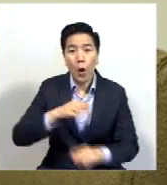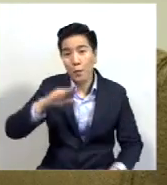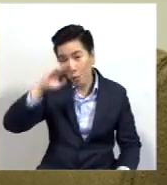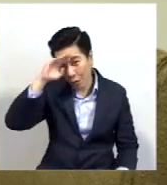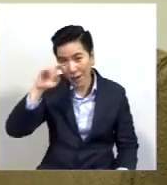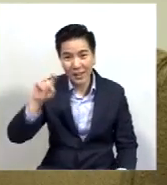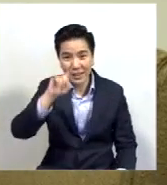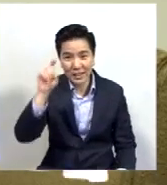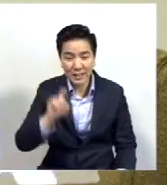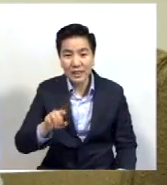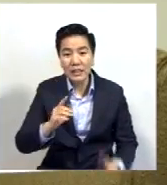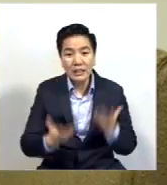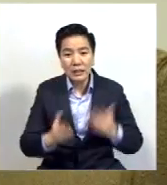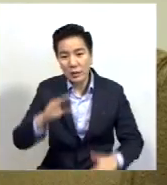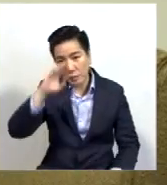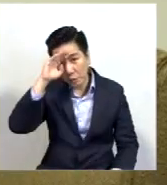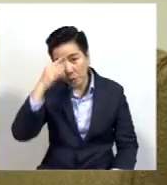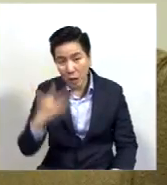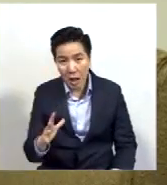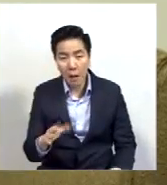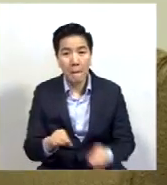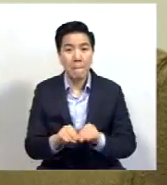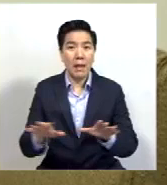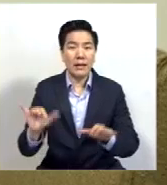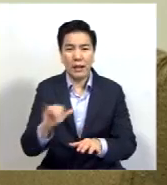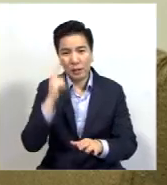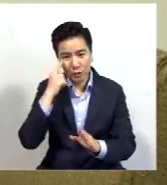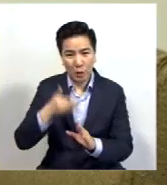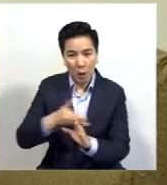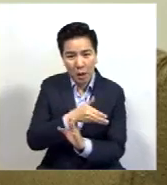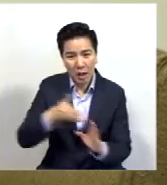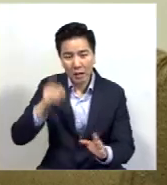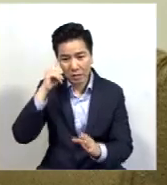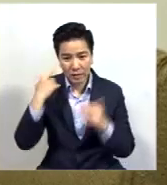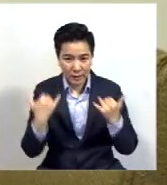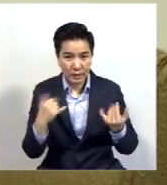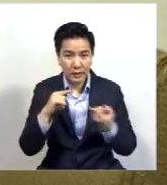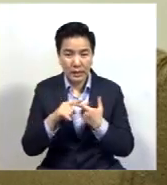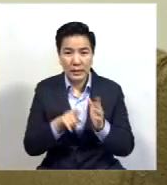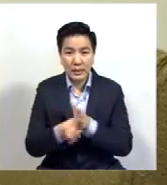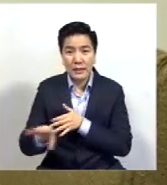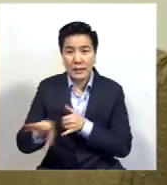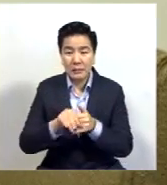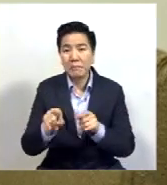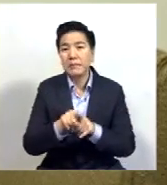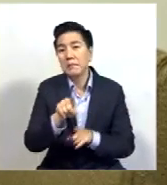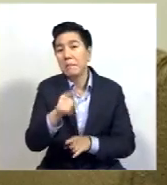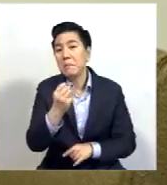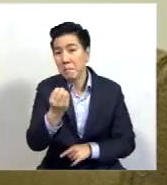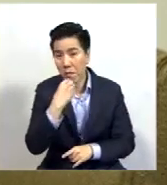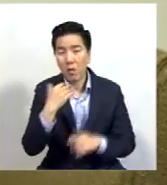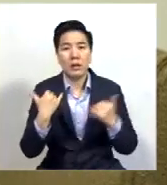าหรือว่าป่วยแล้วยังไม่แพร่ให้คนอื่นหรือเปล่าอะไรเงี้ยนะครับนะการติดเชื้ออย่างที่ท่านอาจารย์ยงบอกนะครับว่าก็